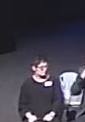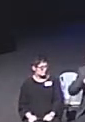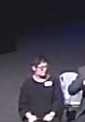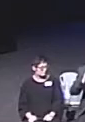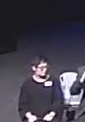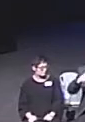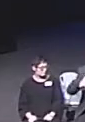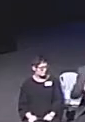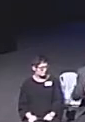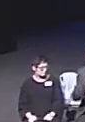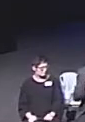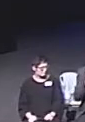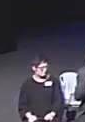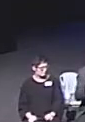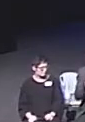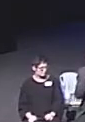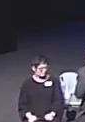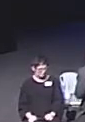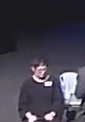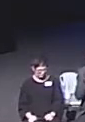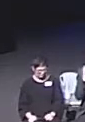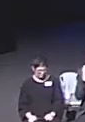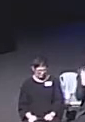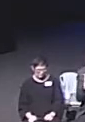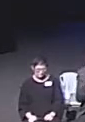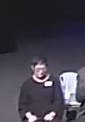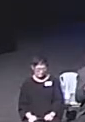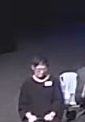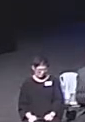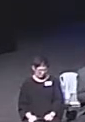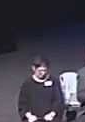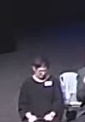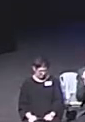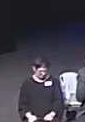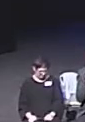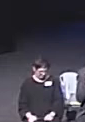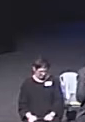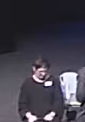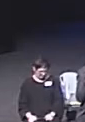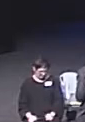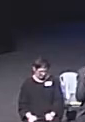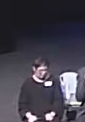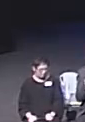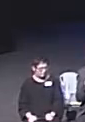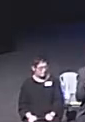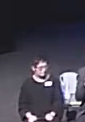avulla voidaan päästä eroon peloista ja outouden tunteista. Ja sillä